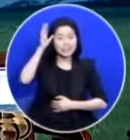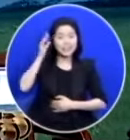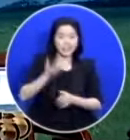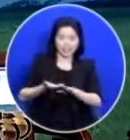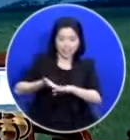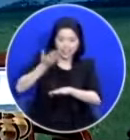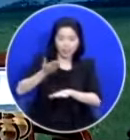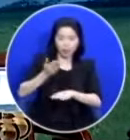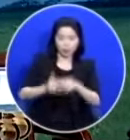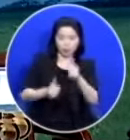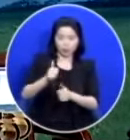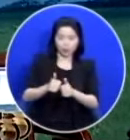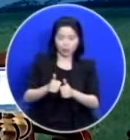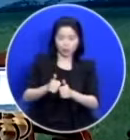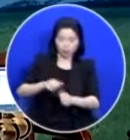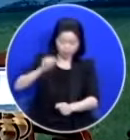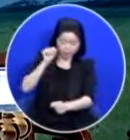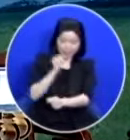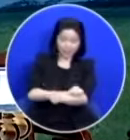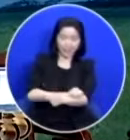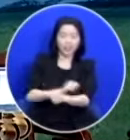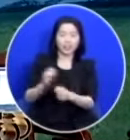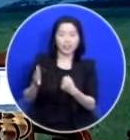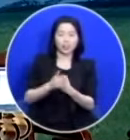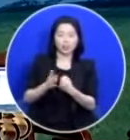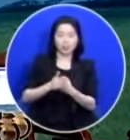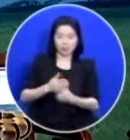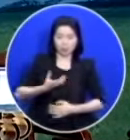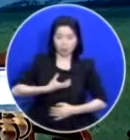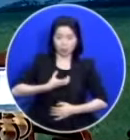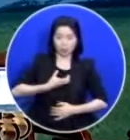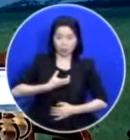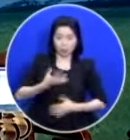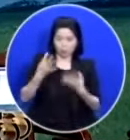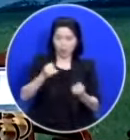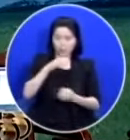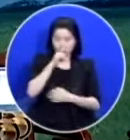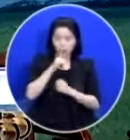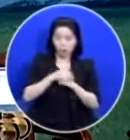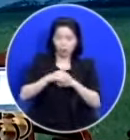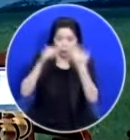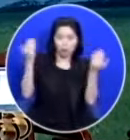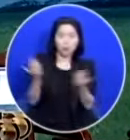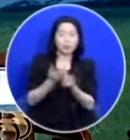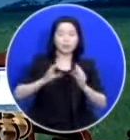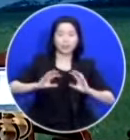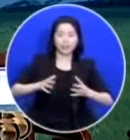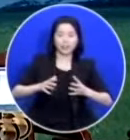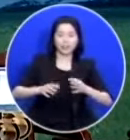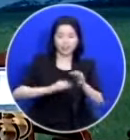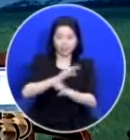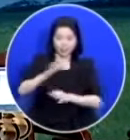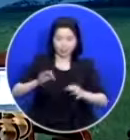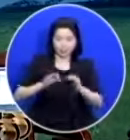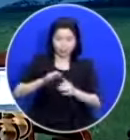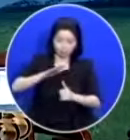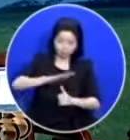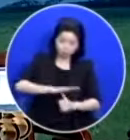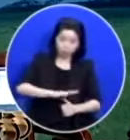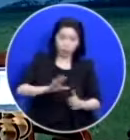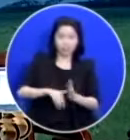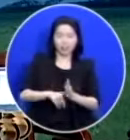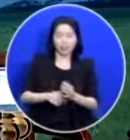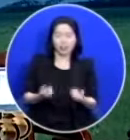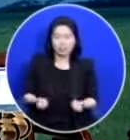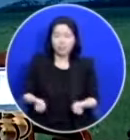선수들이 분발해 줘서 기대치 못했던 메달을 따고요 온나라가 정말이 경제적으로 눌리는 이때의 축제